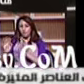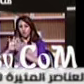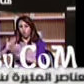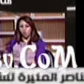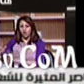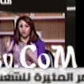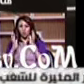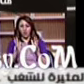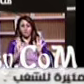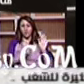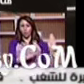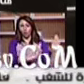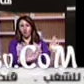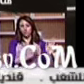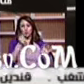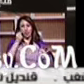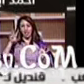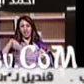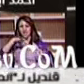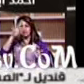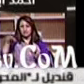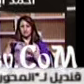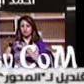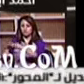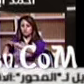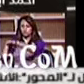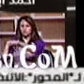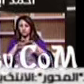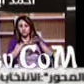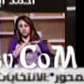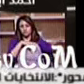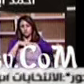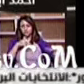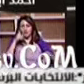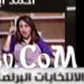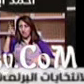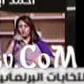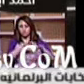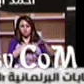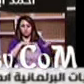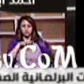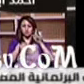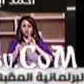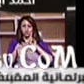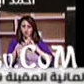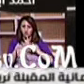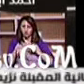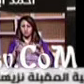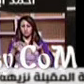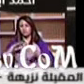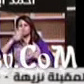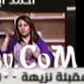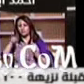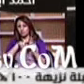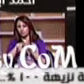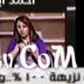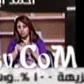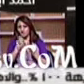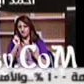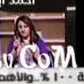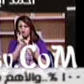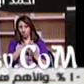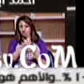العقد ده لازم تحس من بعد كده ايه اللي هيحصل طب هل انت النهارده لو لو استخدمت العنف سواء الجانب ده او الجانب ده